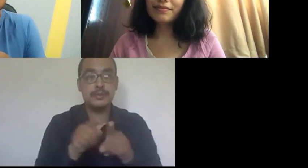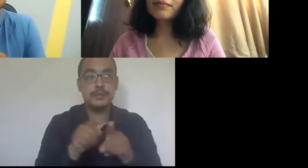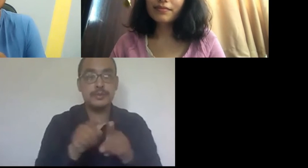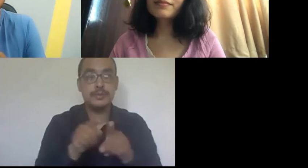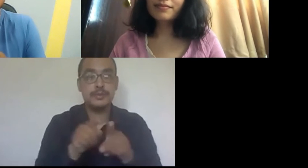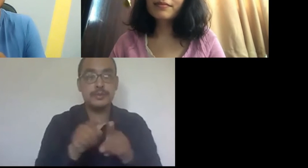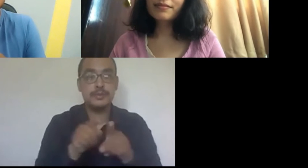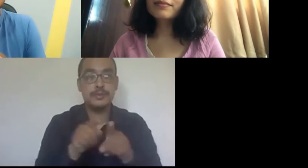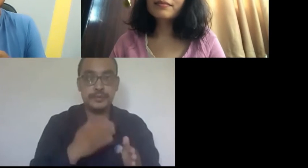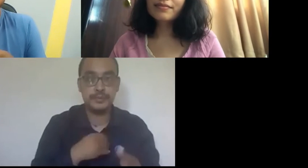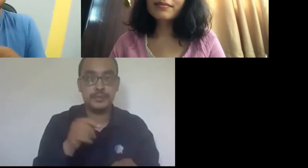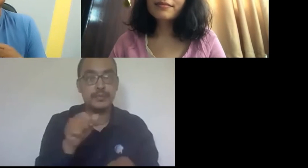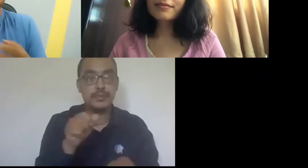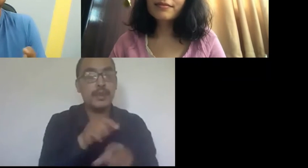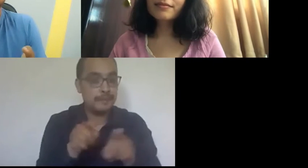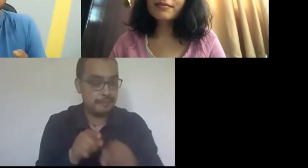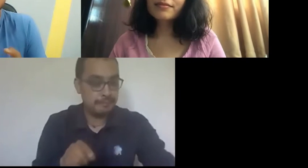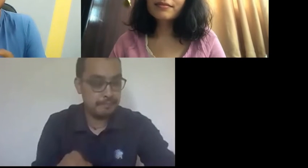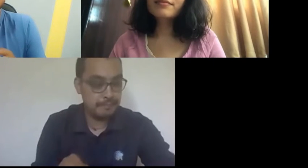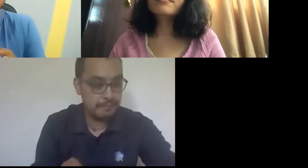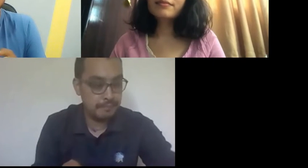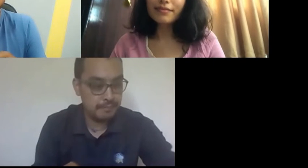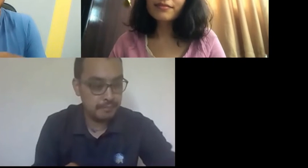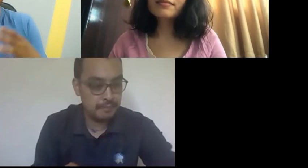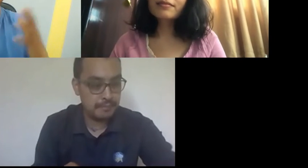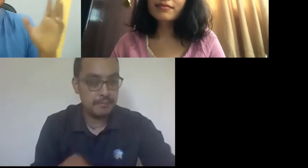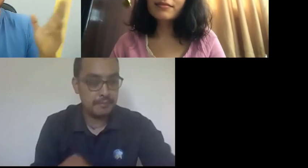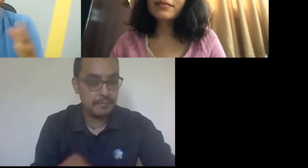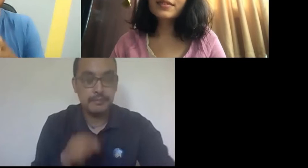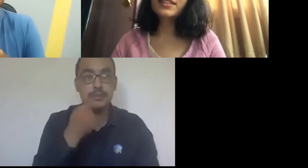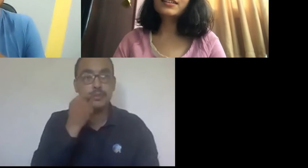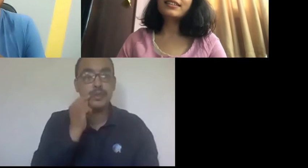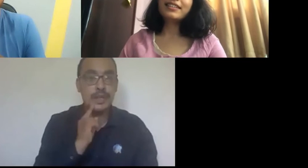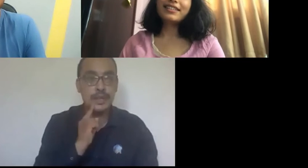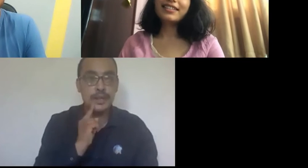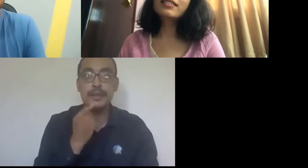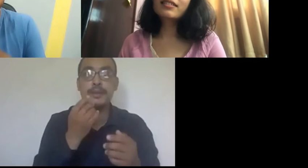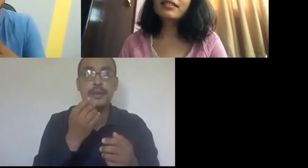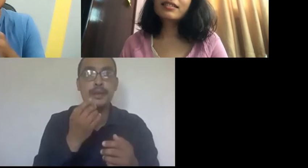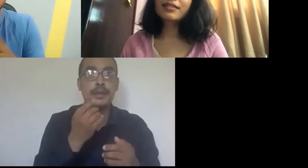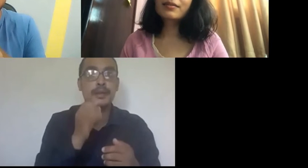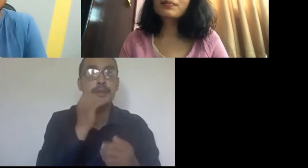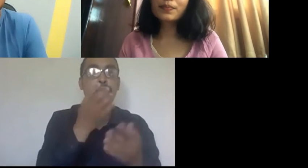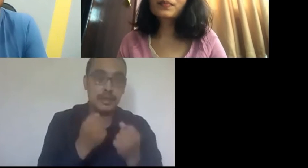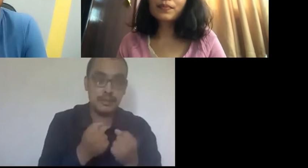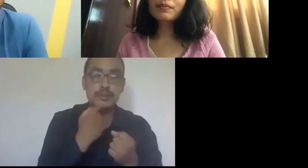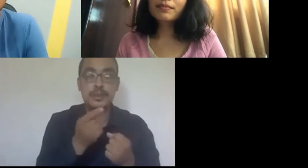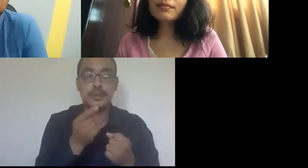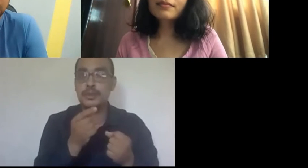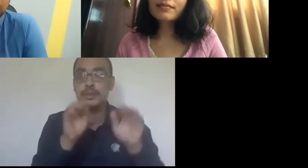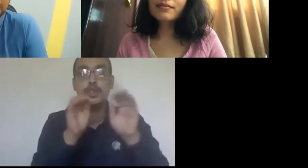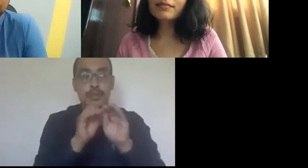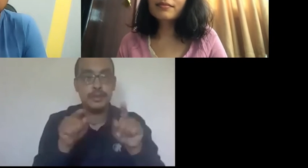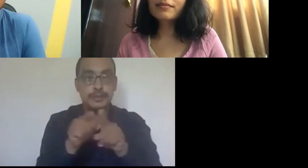उहाँसँग कन्भर्सेसन गरेर चाहिँ मेरो मेसेज चाहिँ उहाँको बुवालाई चाहिँ दिन पाएँ. सो मेरो आइडललाई दिन पाएँ भन्ने भनौँ न एउटा कनेक्सन गर्ने एउटा इन्भाइरोमेन्ट पाएको